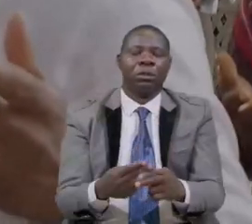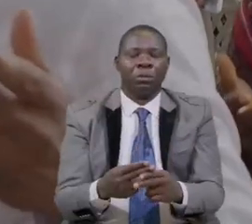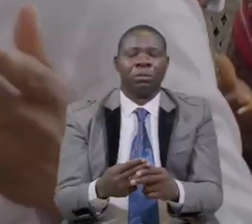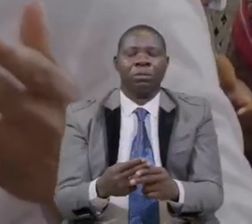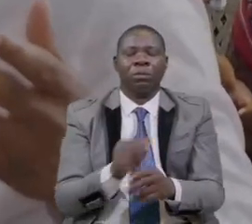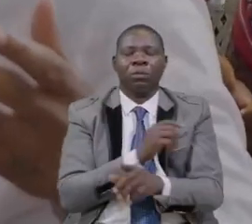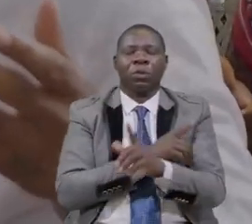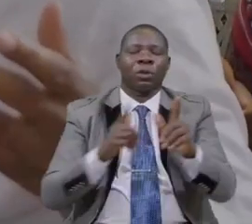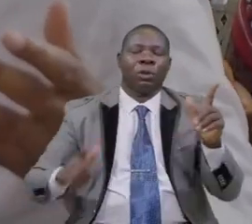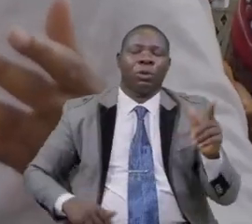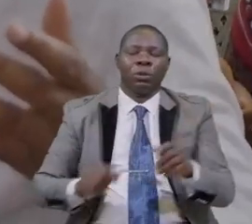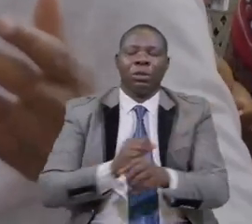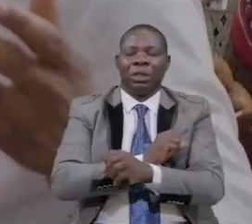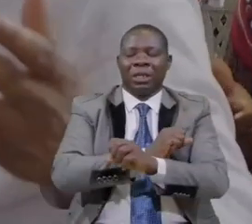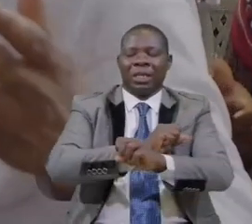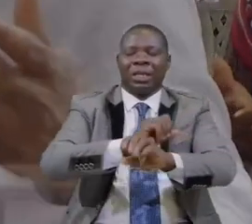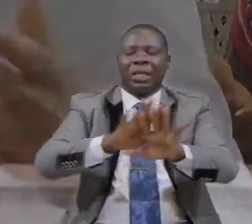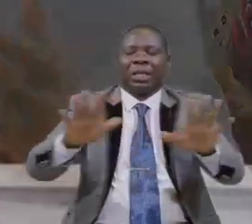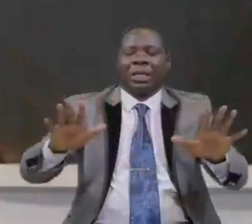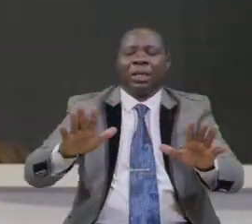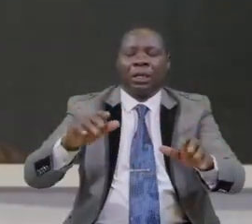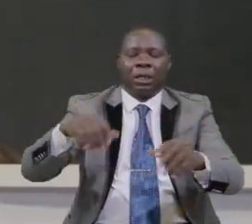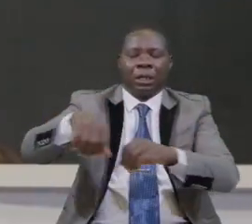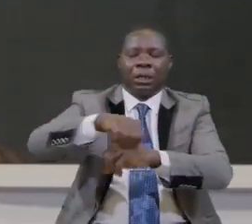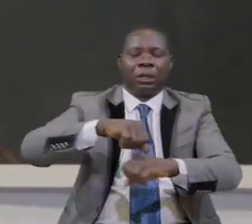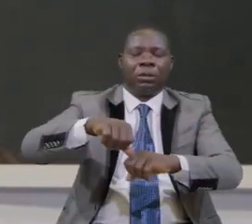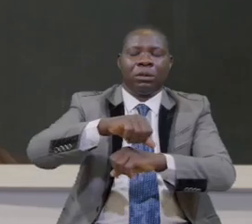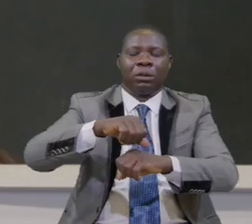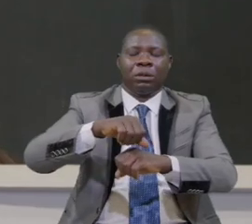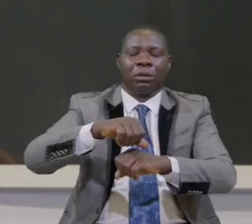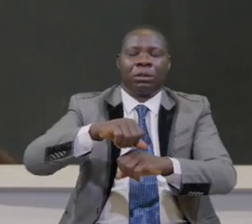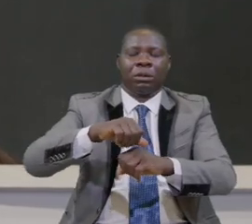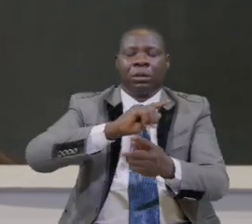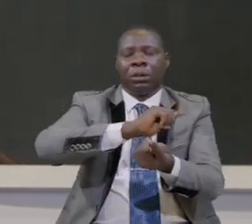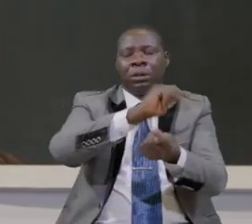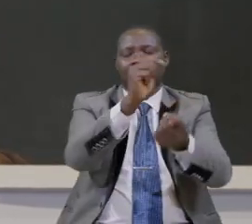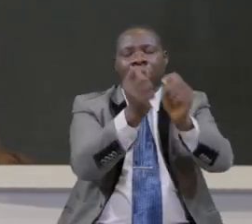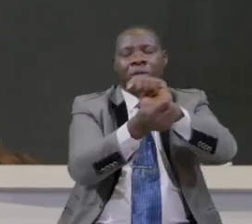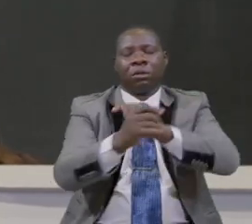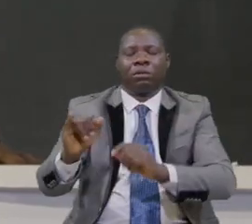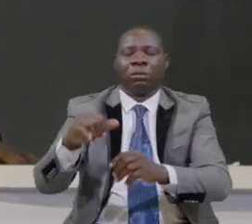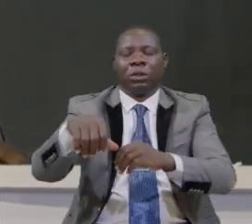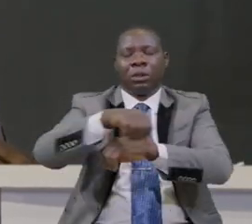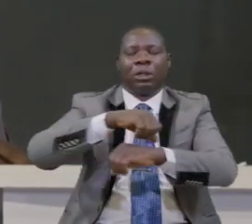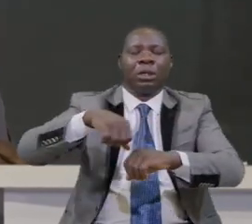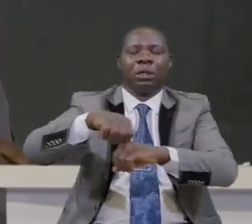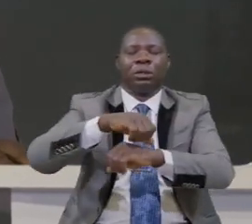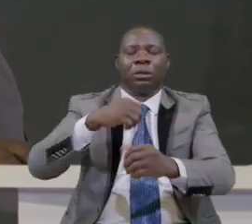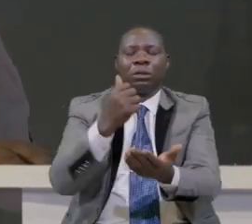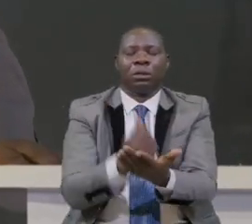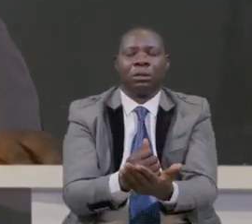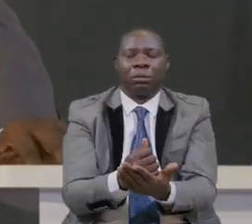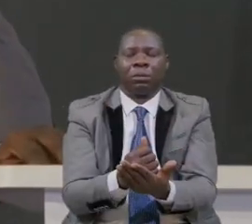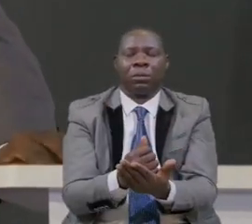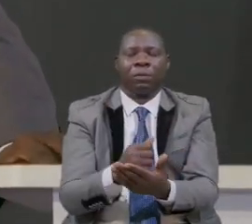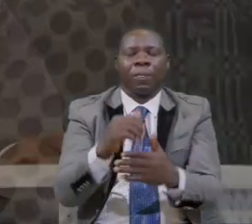Seigneur, une onction claire. Une onction transformatrice,